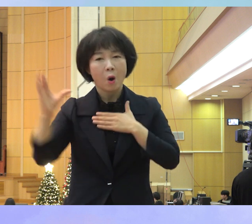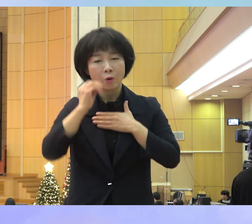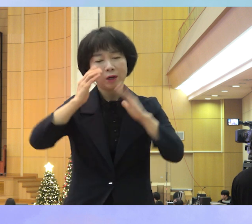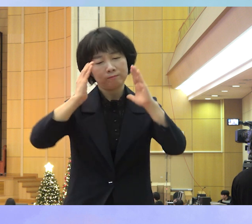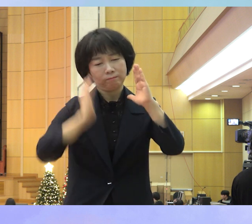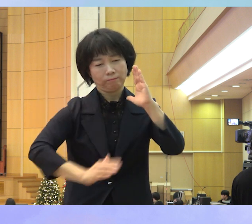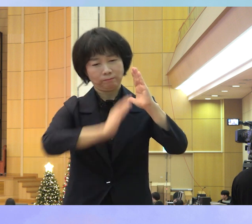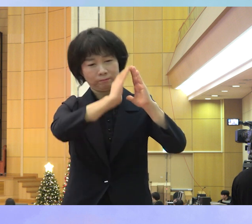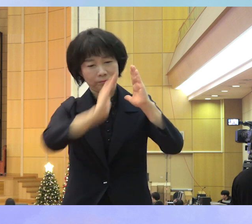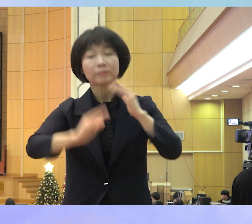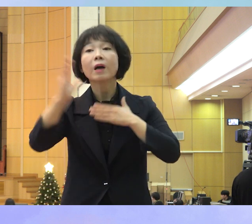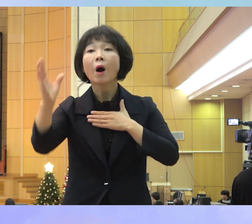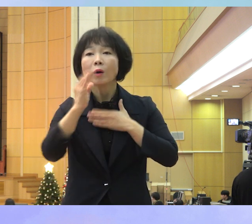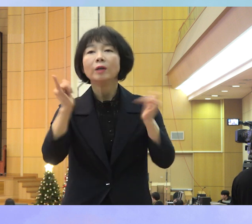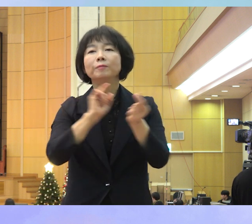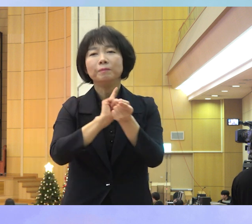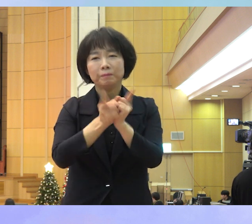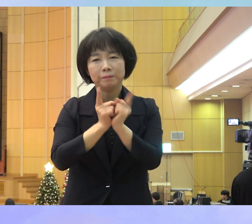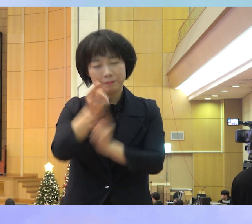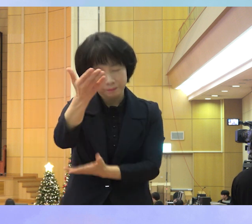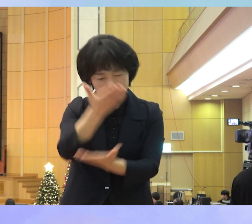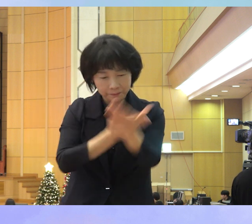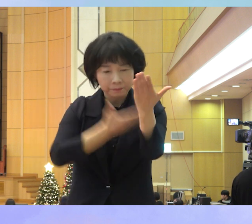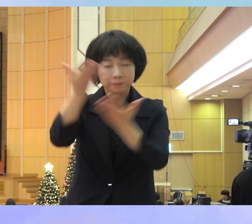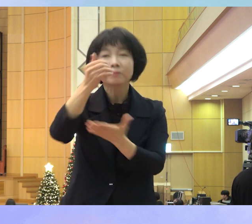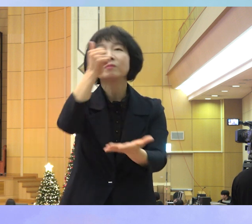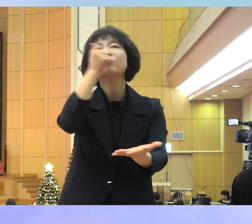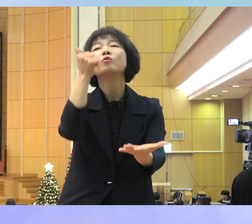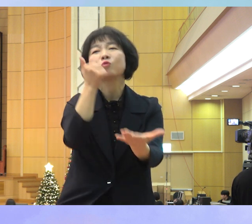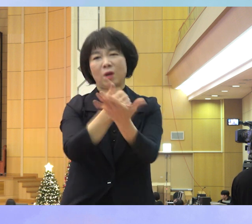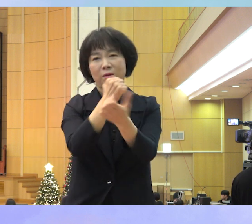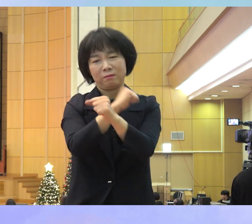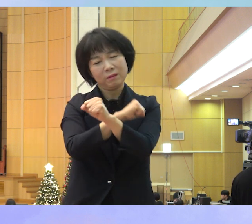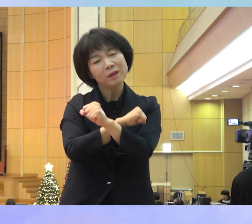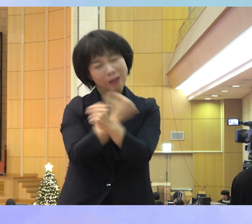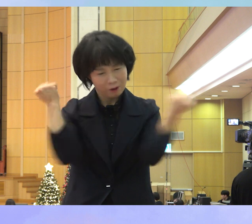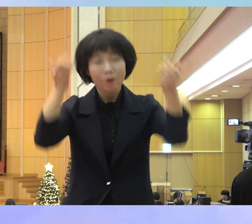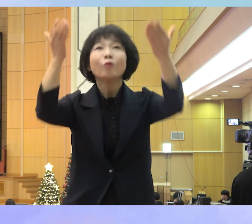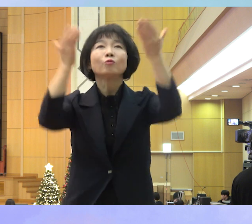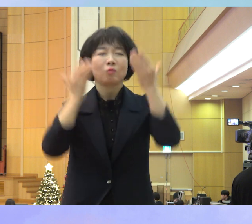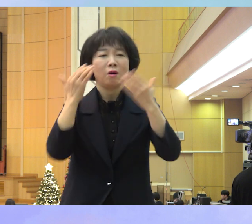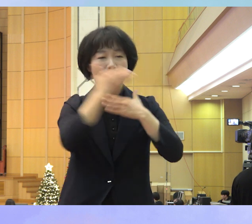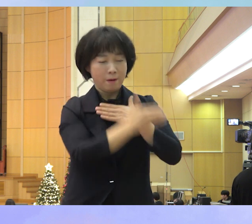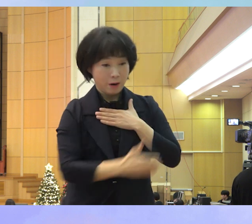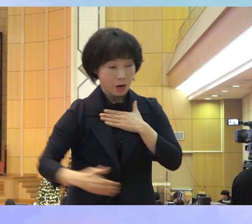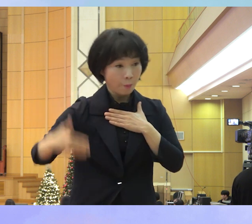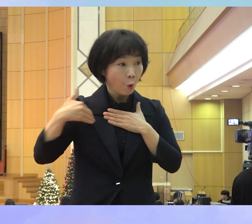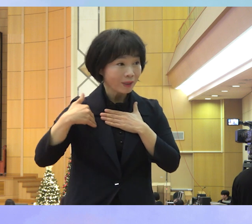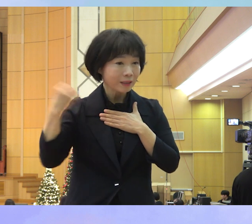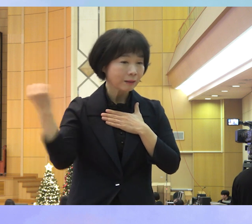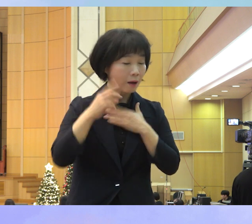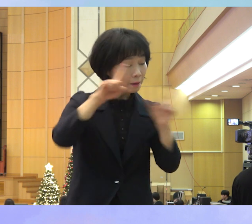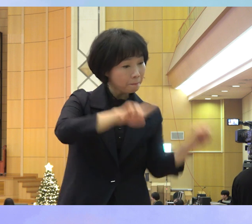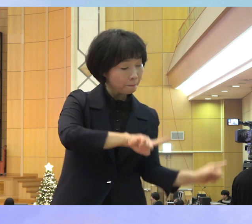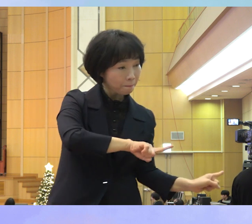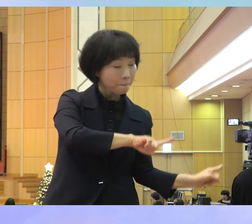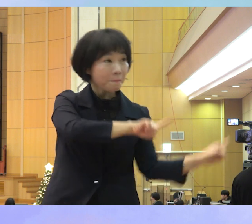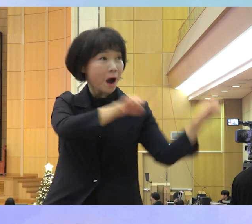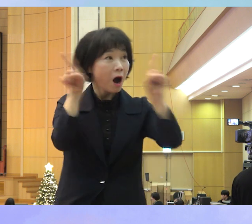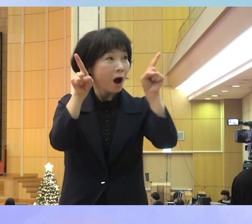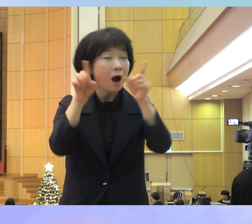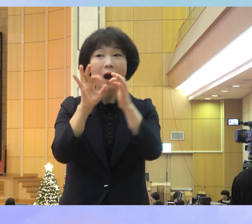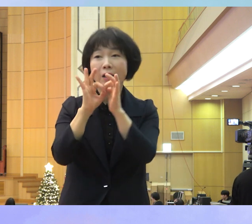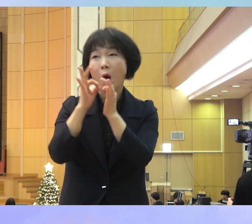믿사오며 거룩한 공회와 성도가 서로 교통하는 것과 죄를 사하여 주시는 것과 몸이